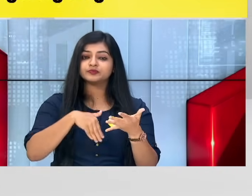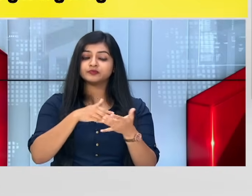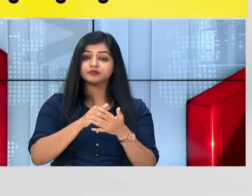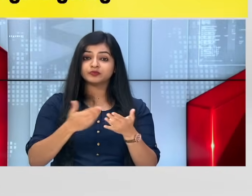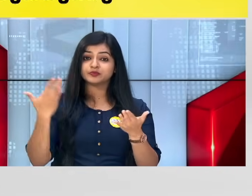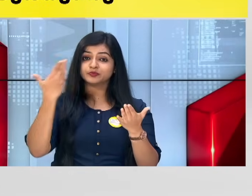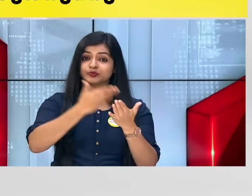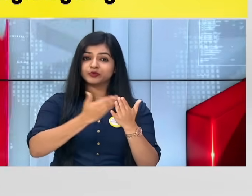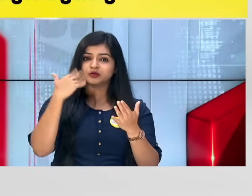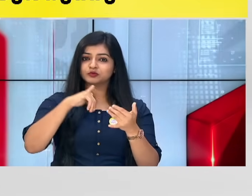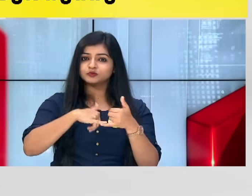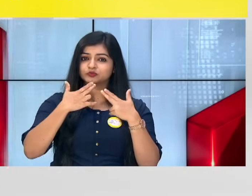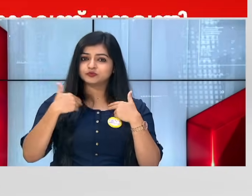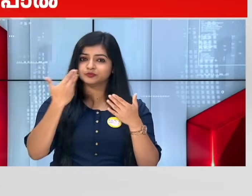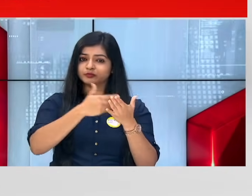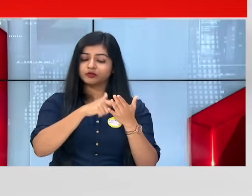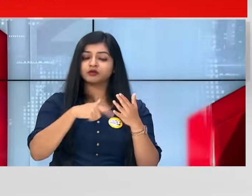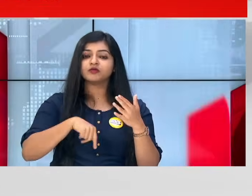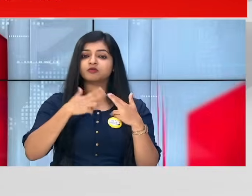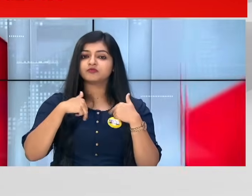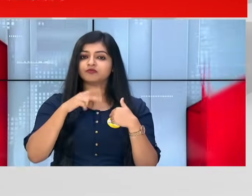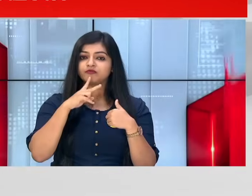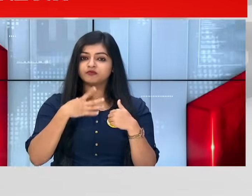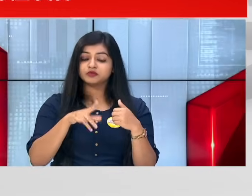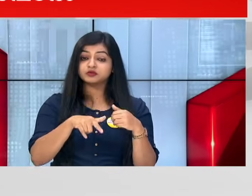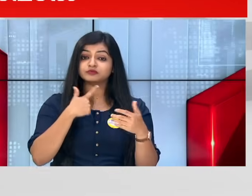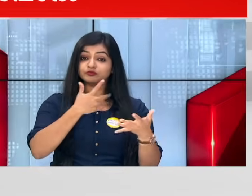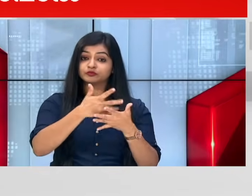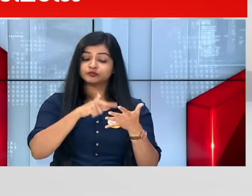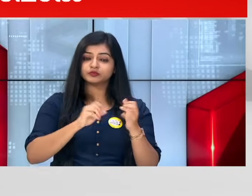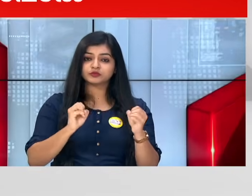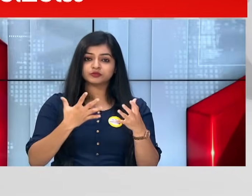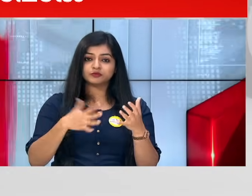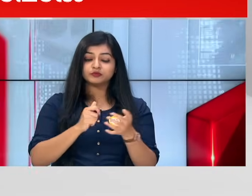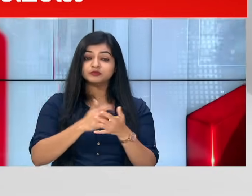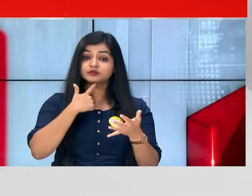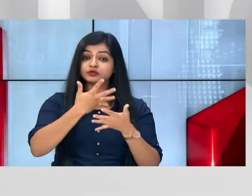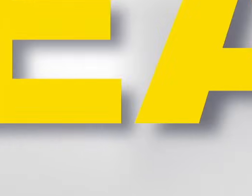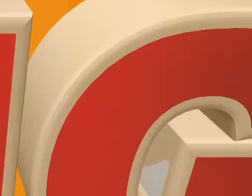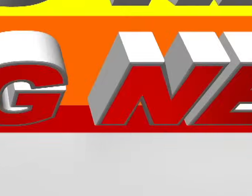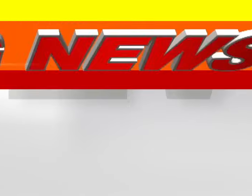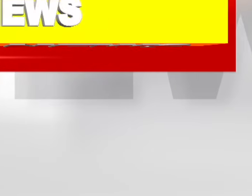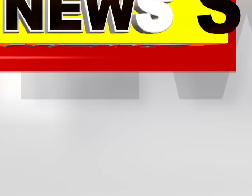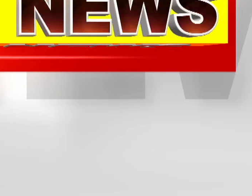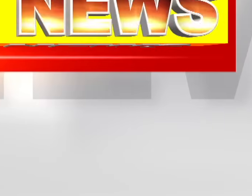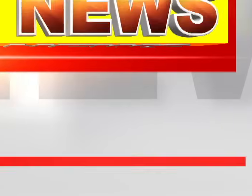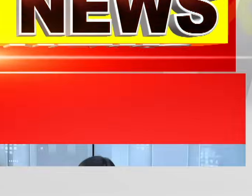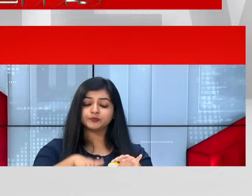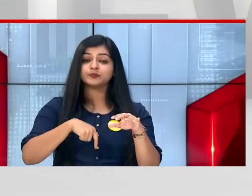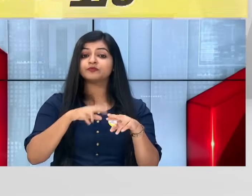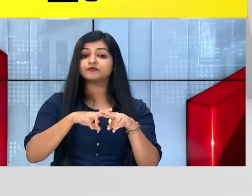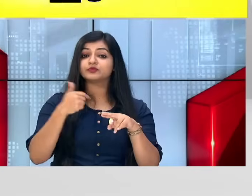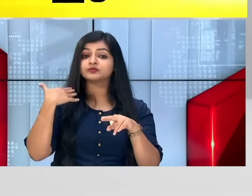തവണ പരിഗണിച്ചപ്പോൾ ചൂണ്ടിക്കാട്ടിയത്. എന്തായാലും ഇന്നിപ്പോൾ ഈ ചർച്ചകൾ ആരംഭിച്ചിട്ടുണ്ട്. ചർച്ചകൾക്ക് ശേഷം എന്തായാലും 6 മണിക്ക് KN ബാലഗോപാൽ